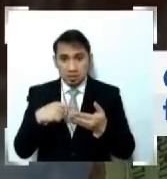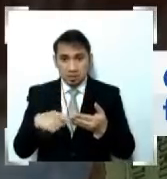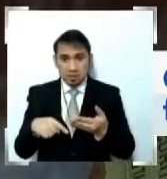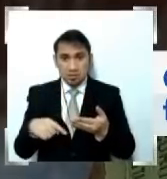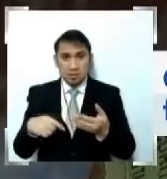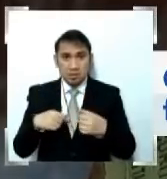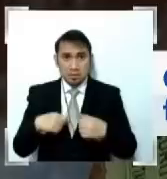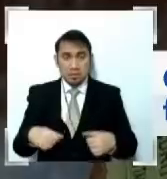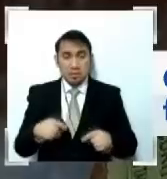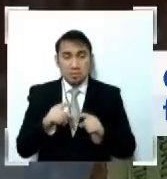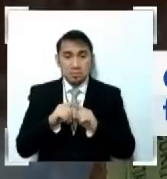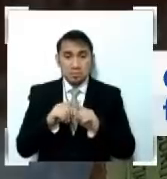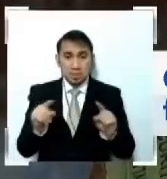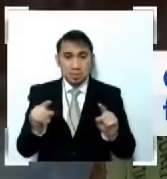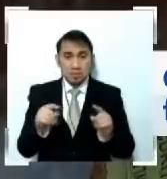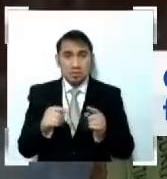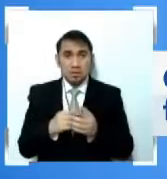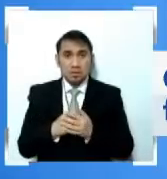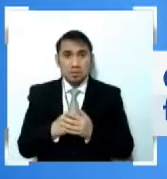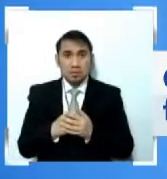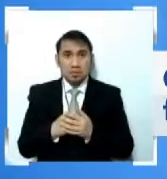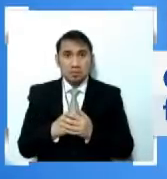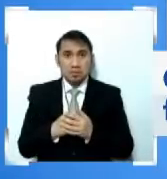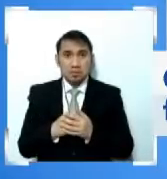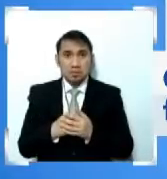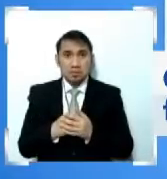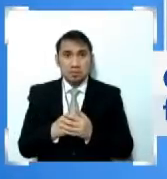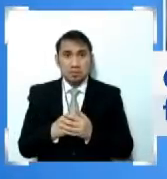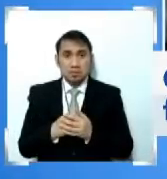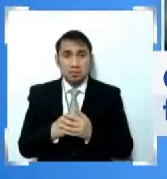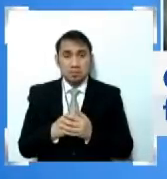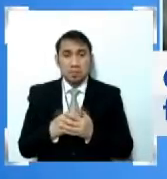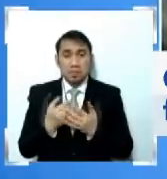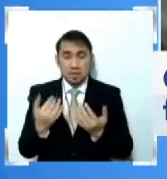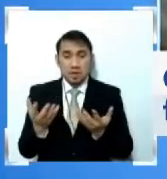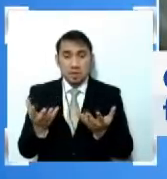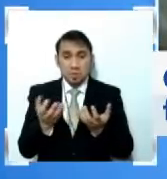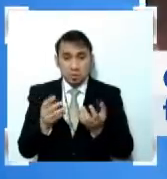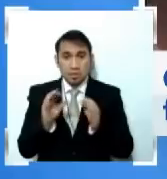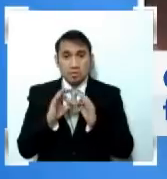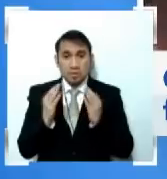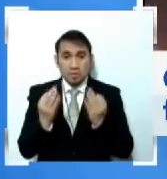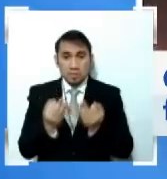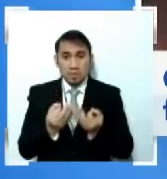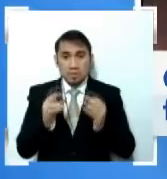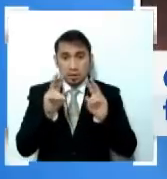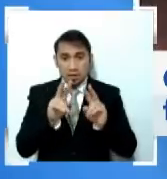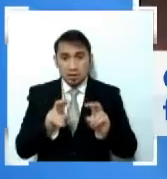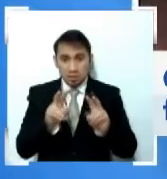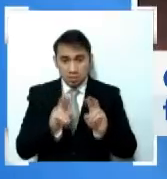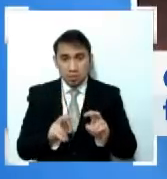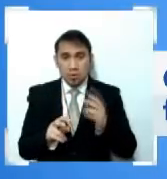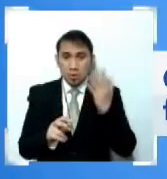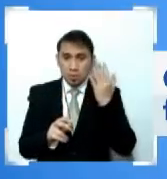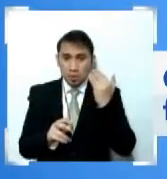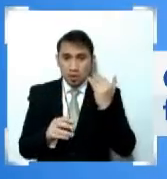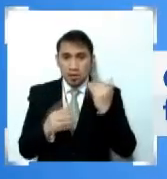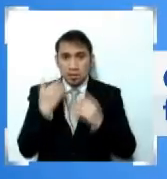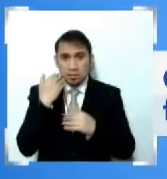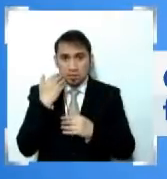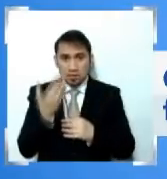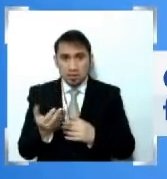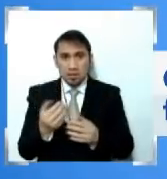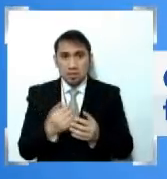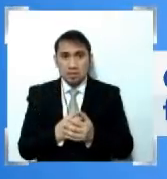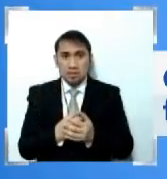nag-decline naman yung immediate family ng victim. Gusto ng pamilya ni Mateo na maimbestigahan palalo kung bakit namatay ito habang nasa kamay